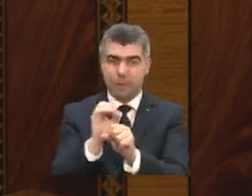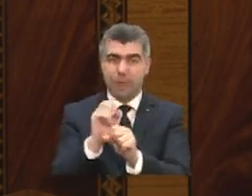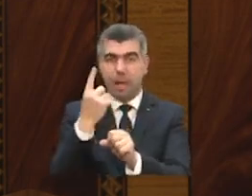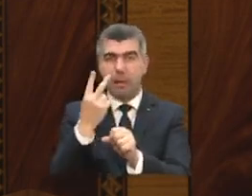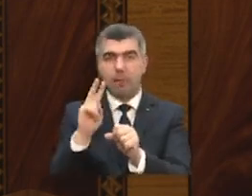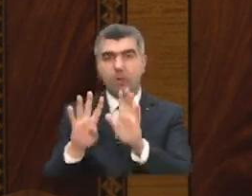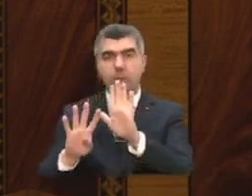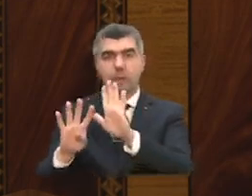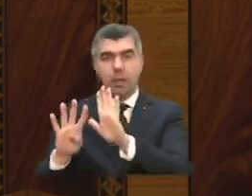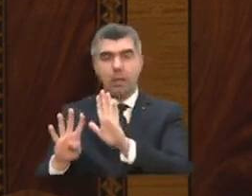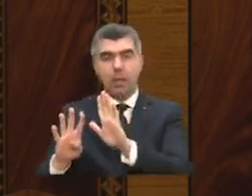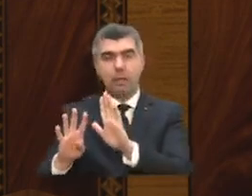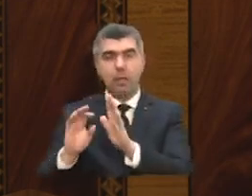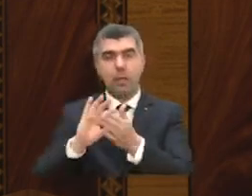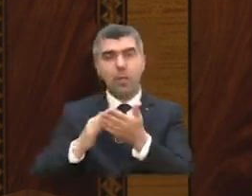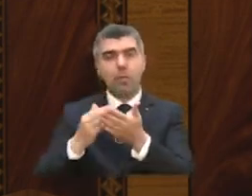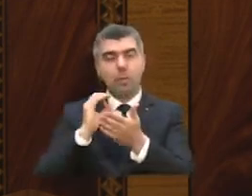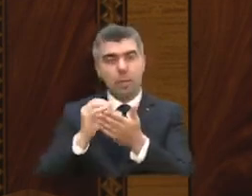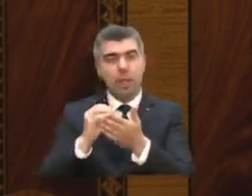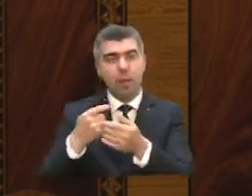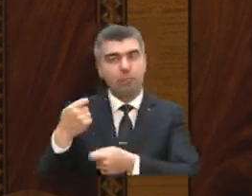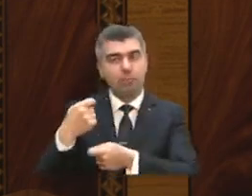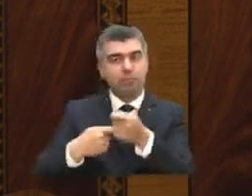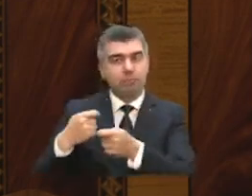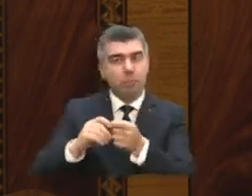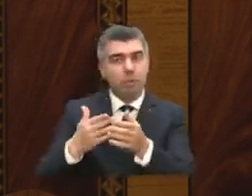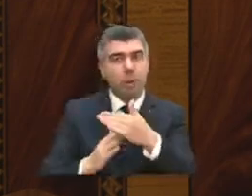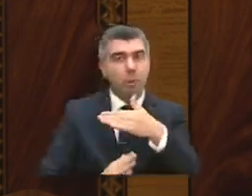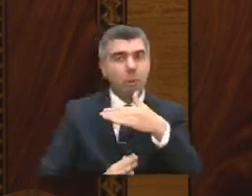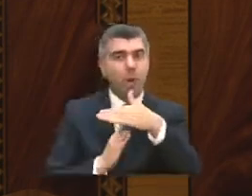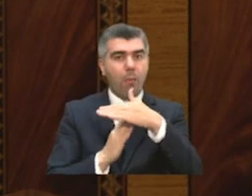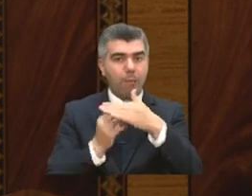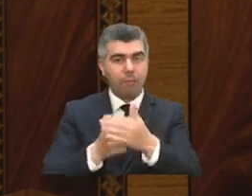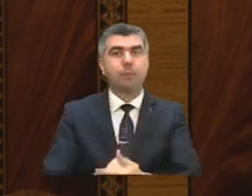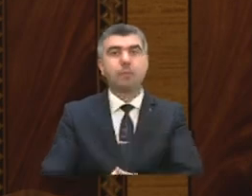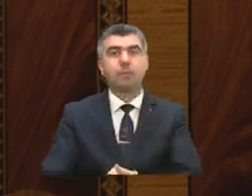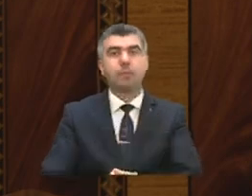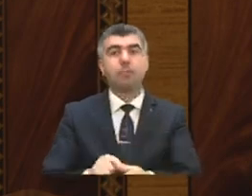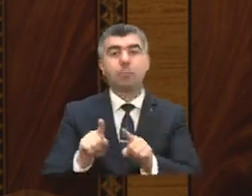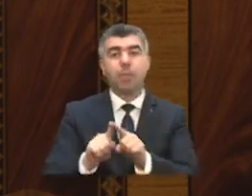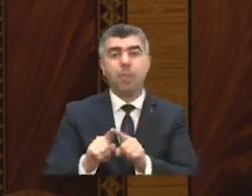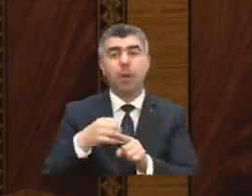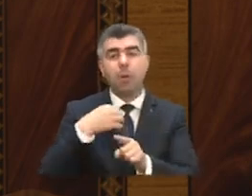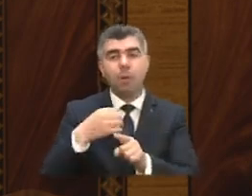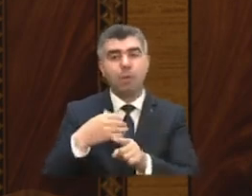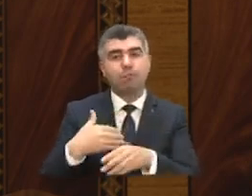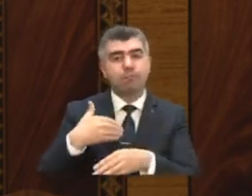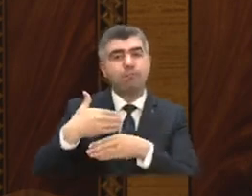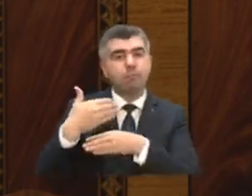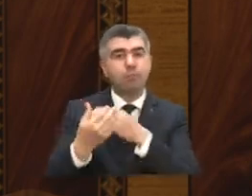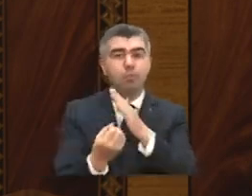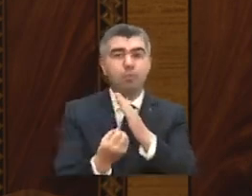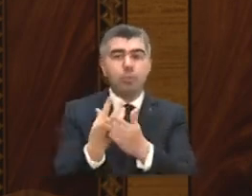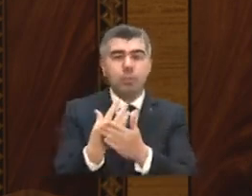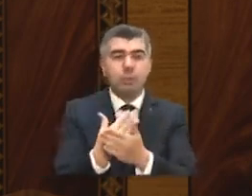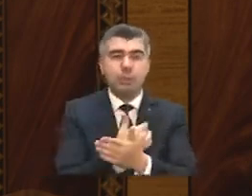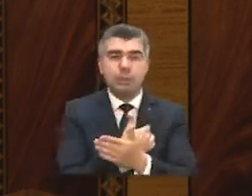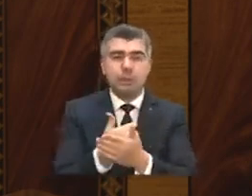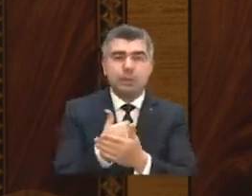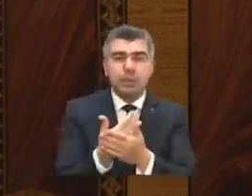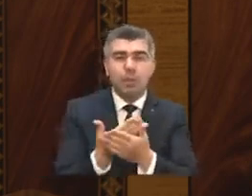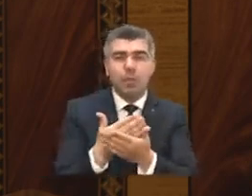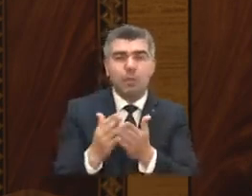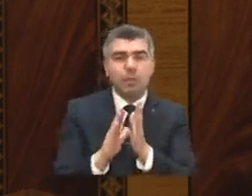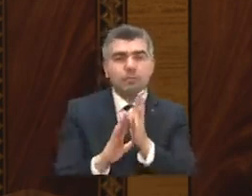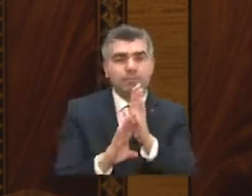ركود اقتصادي غير مسبوق، ومع بروز آمال تحسن الوضعية الصحية وبداية